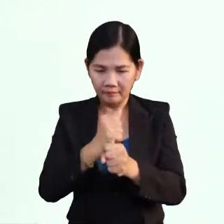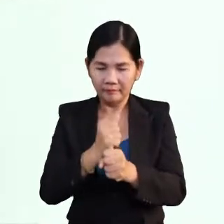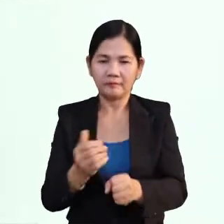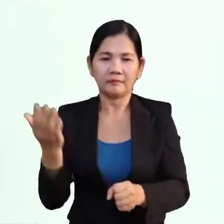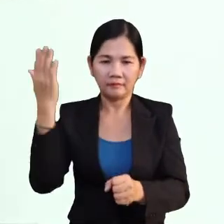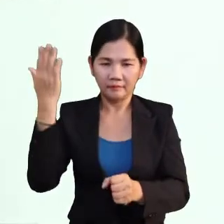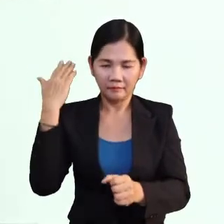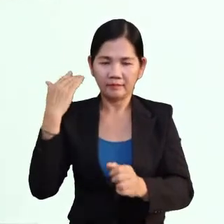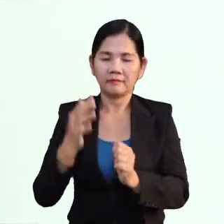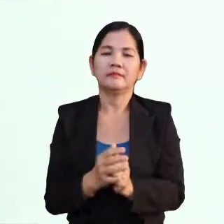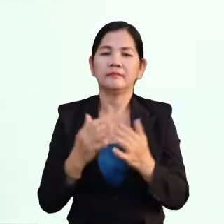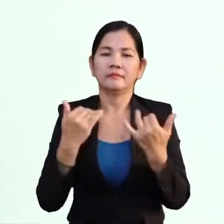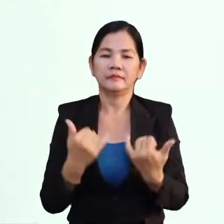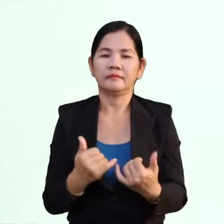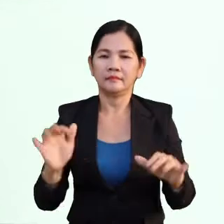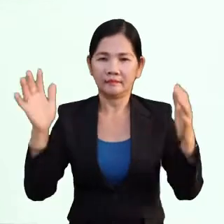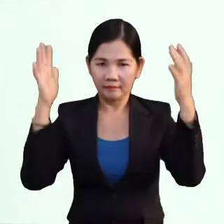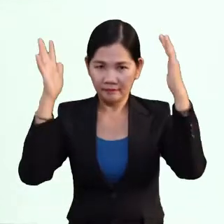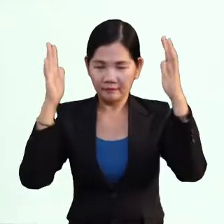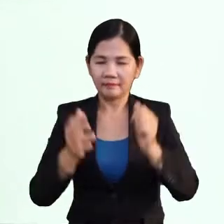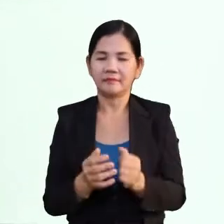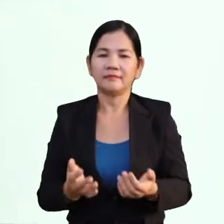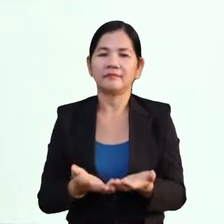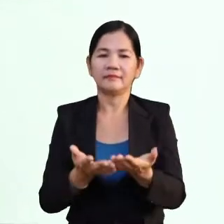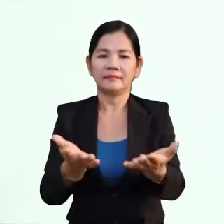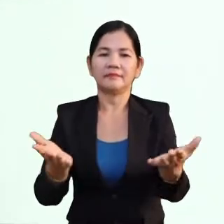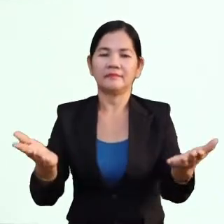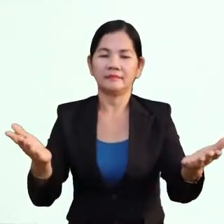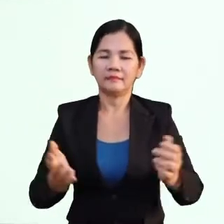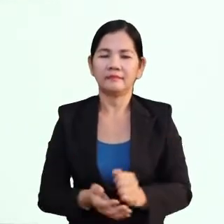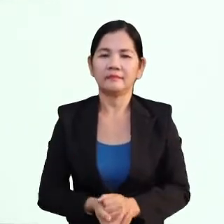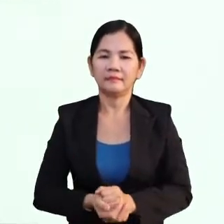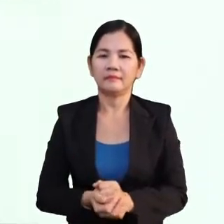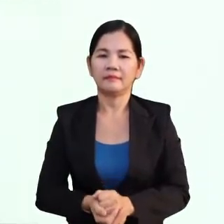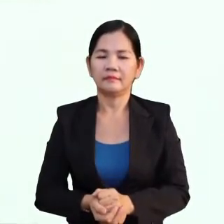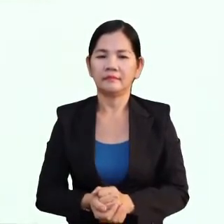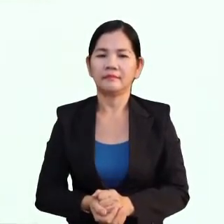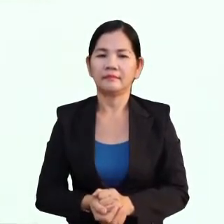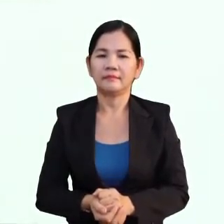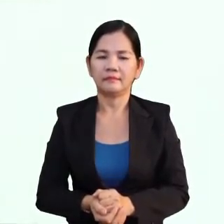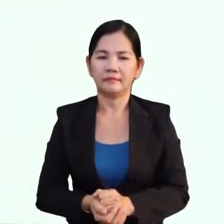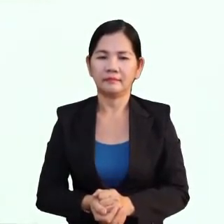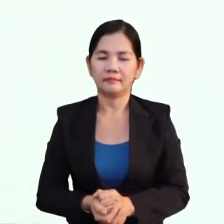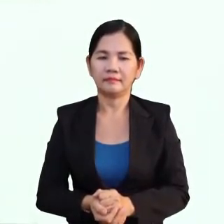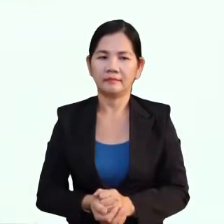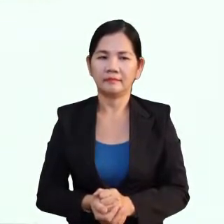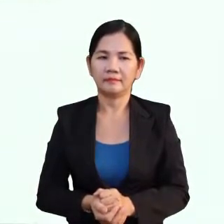ញចាឥឡូវអ្នកគ្រូនឹងទះដៃក្តីស្រឡាញ់ឲ្យកូនកូនទាំងអស់គ្នាចា